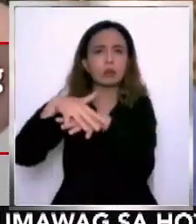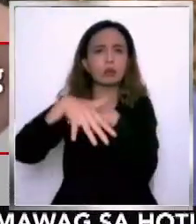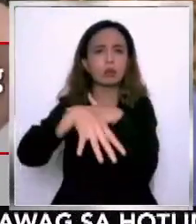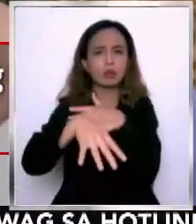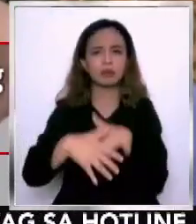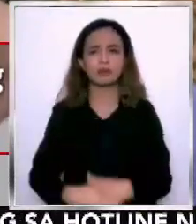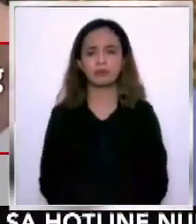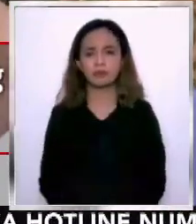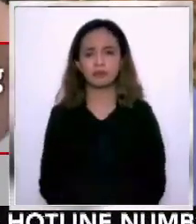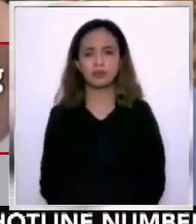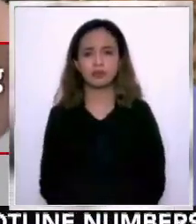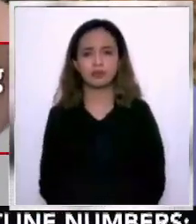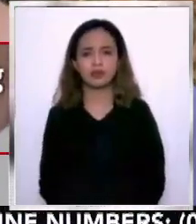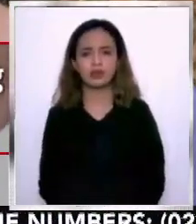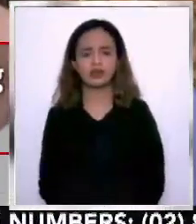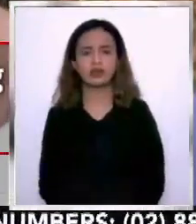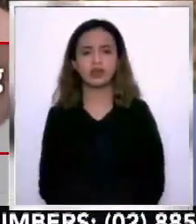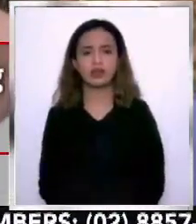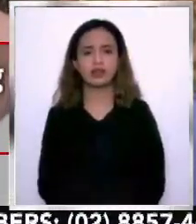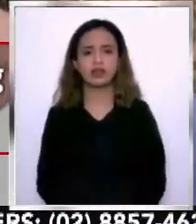iyo, takain.